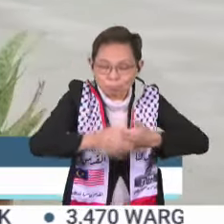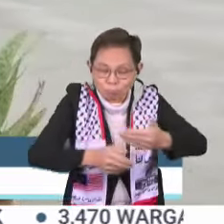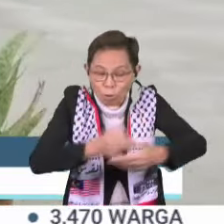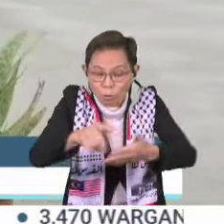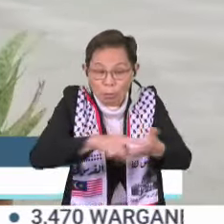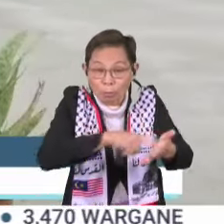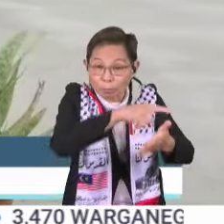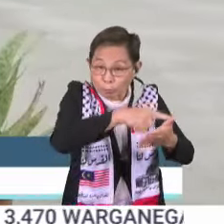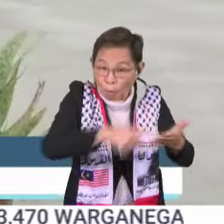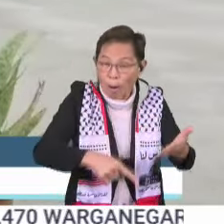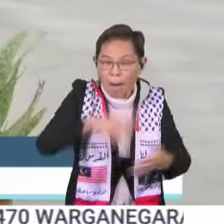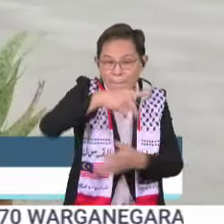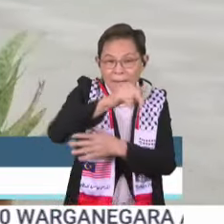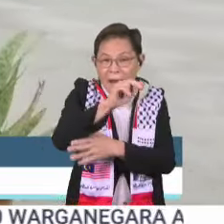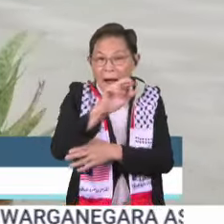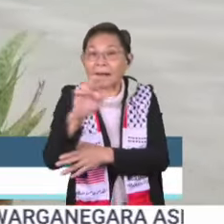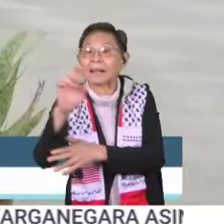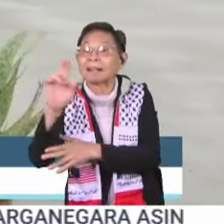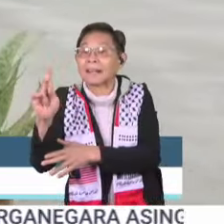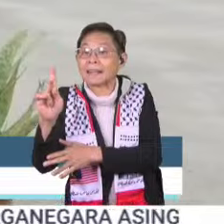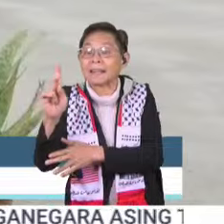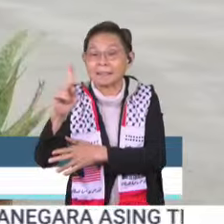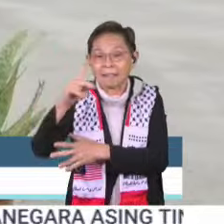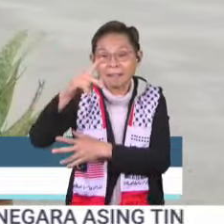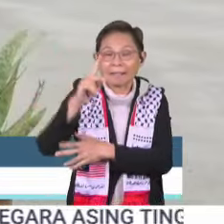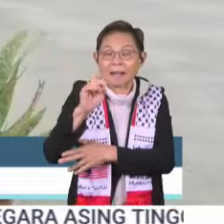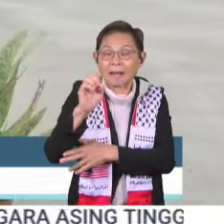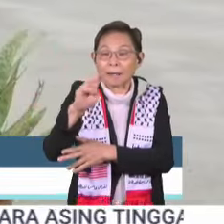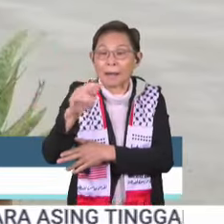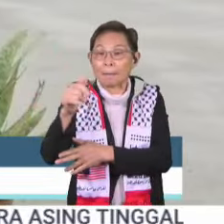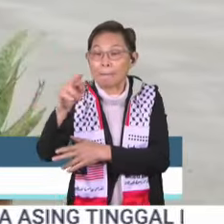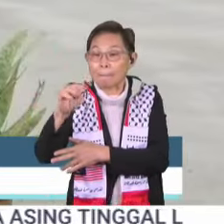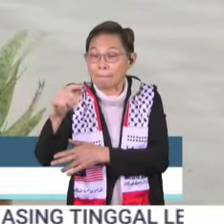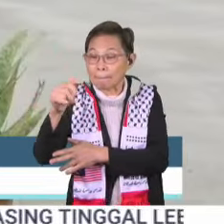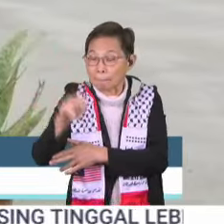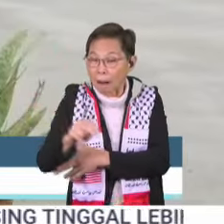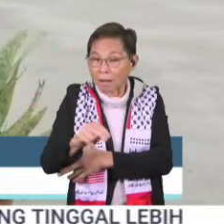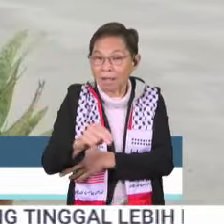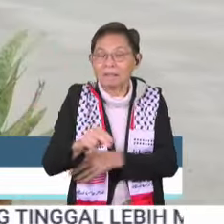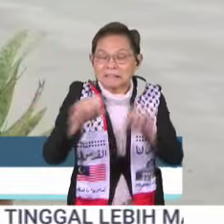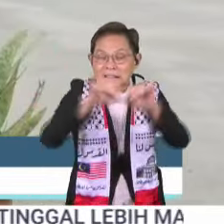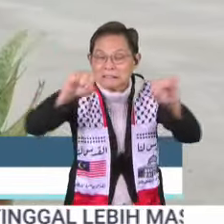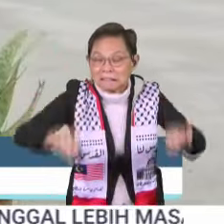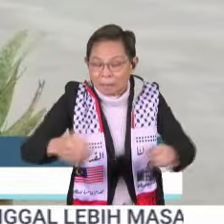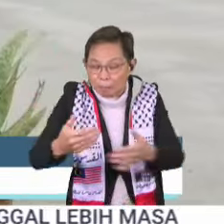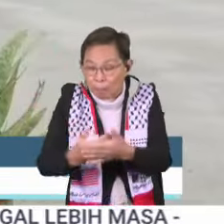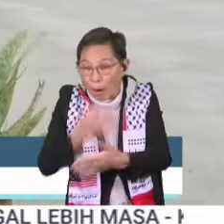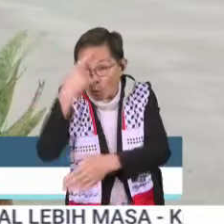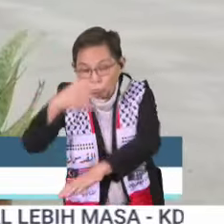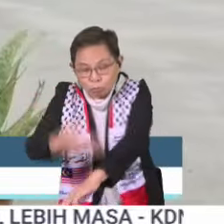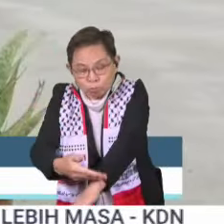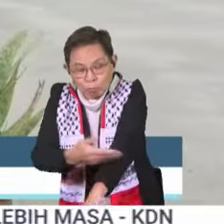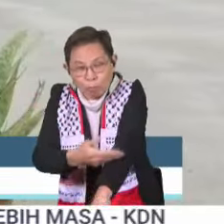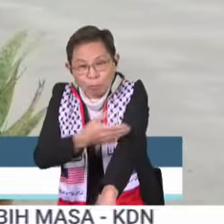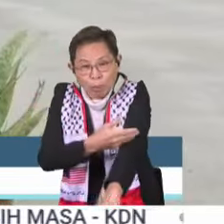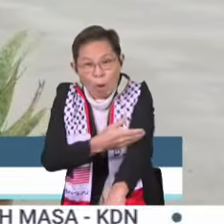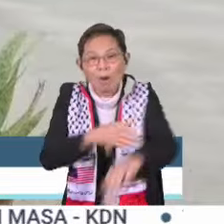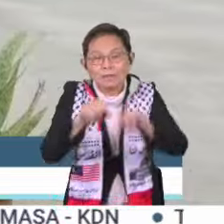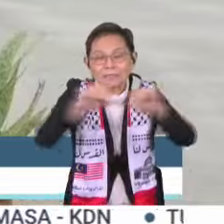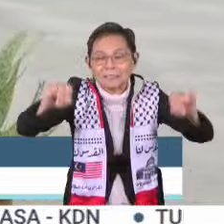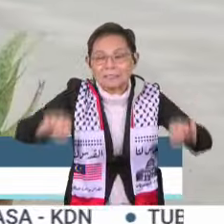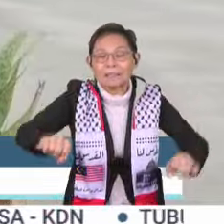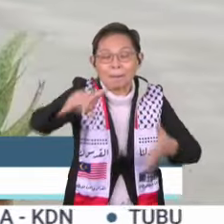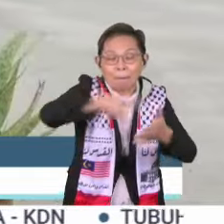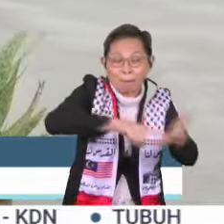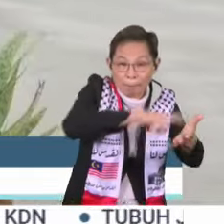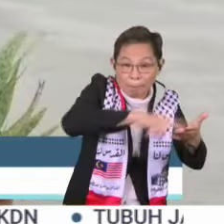itu, istimewanya pada PRK Kemaman kali ini, SPR menggunakan sistem baharu sebagai ujian rintis untuk menambah baik sistem pilihan raya di negara ini.